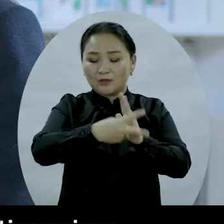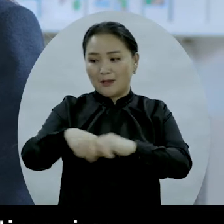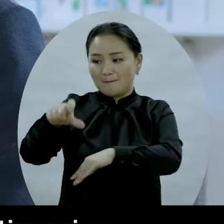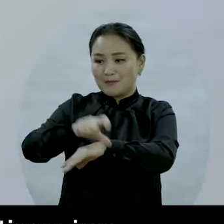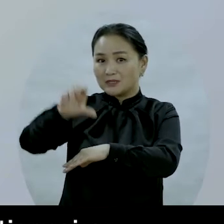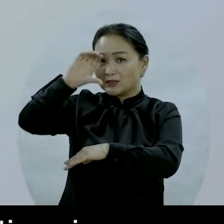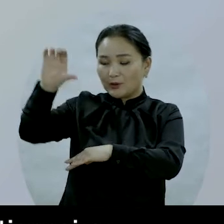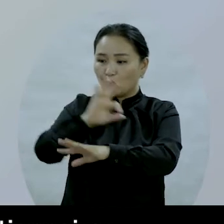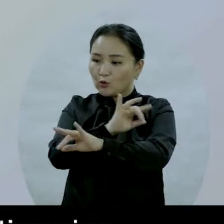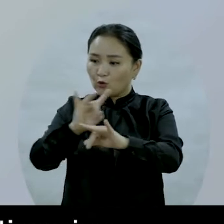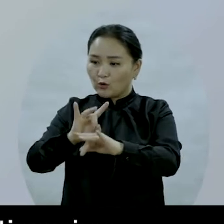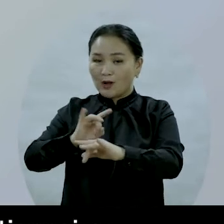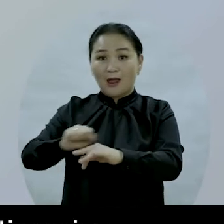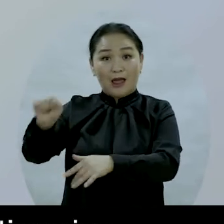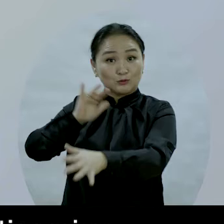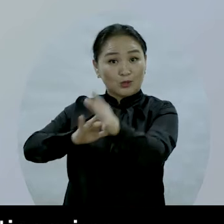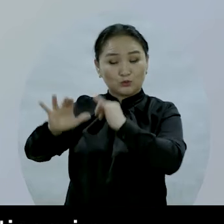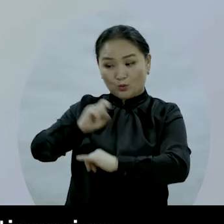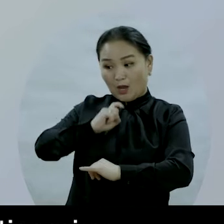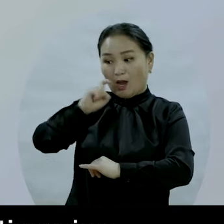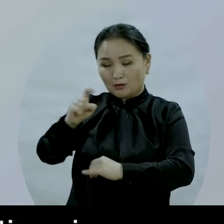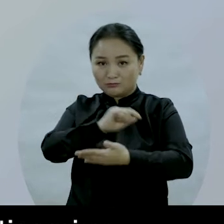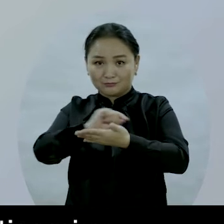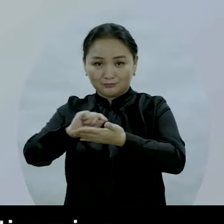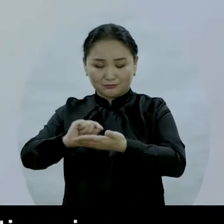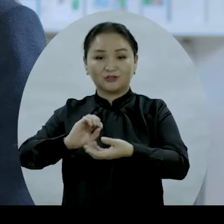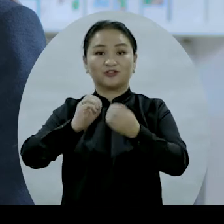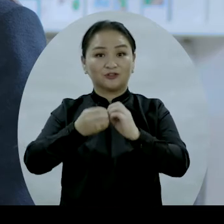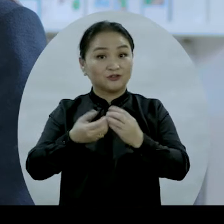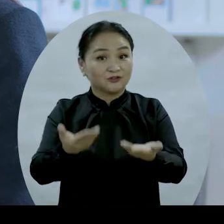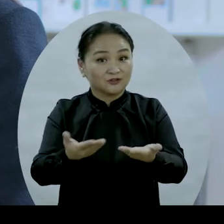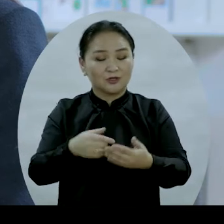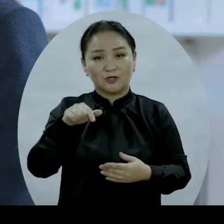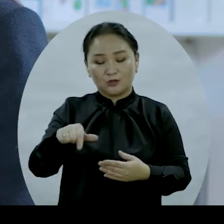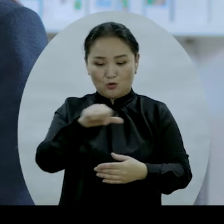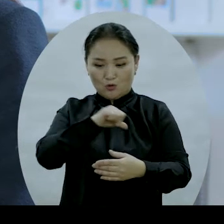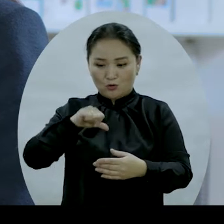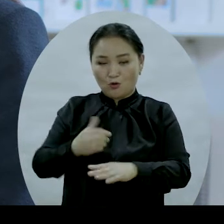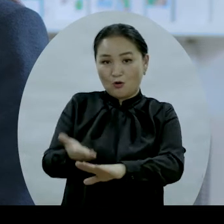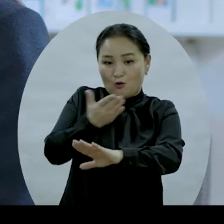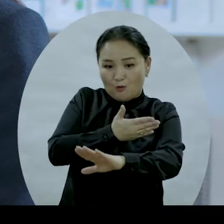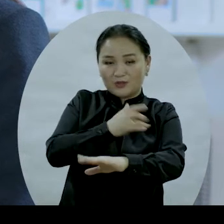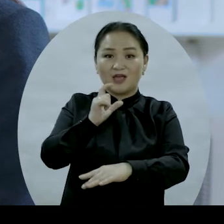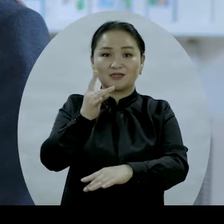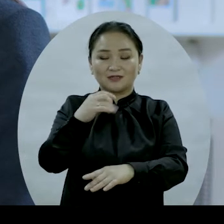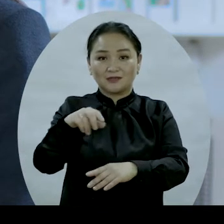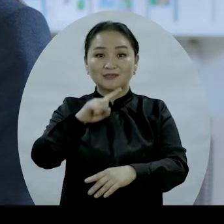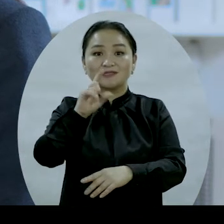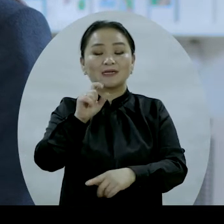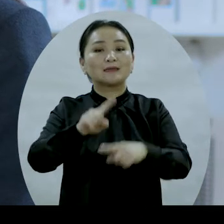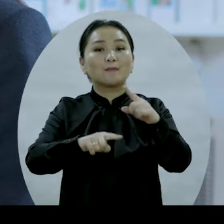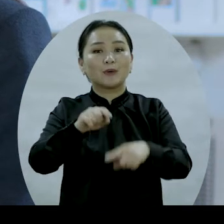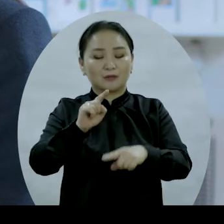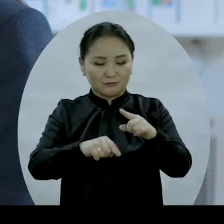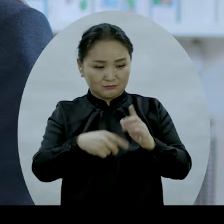мэрэгчлийн байгууллагууд маш олон төрлийн асуумжийн тусламжтайгаар хийдэг. Тэгвэл энэс өмнө та өөрийнхөө эрсдлийн зэргийг үнэлэхдээ